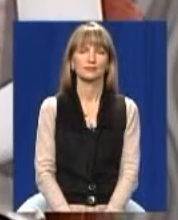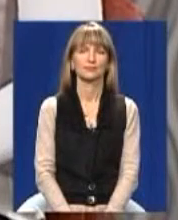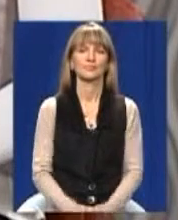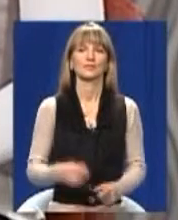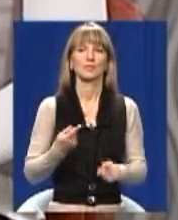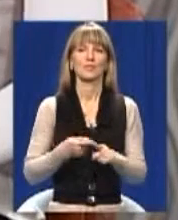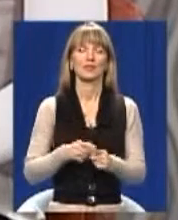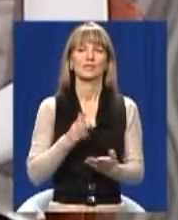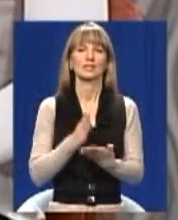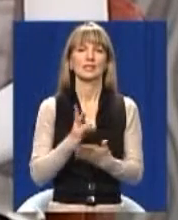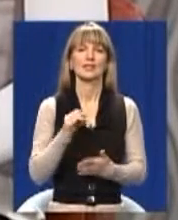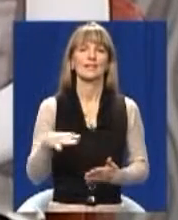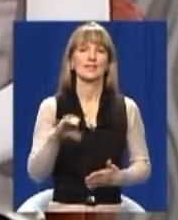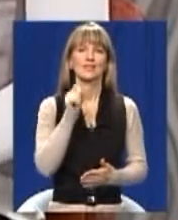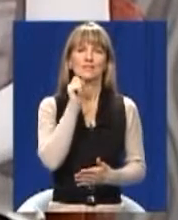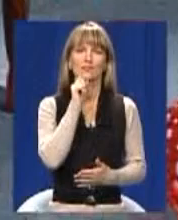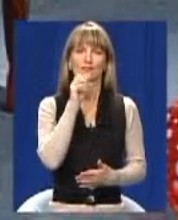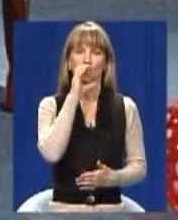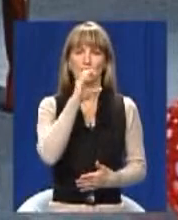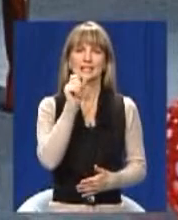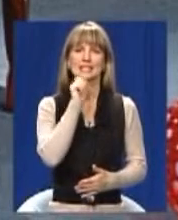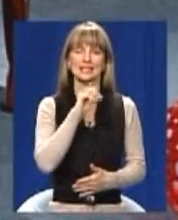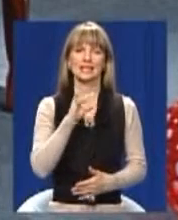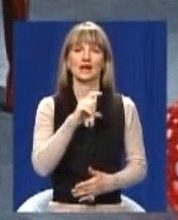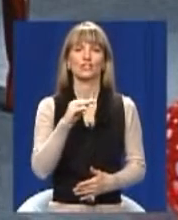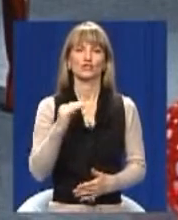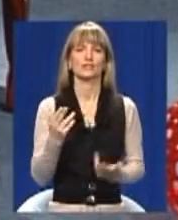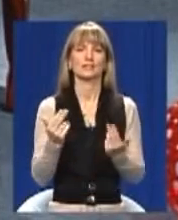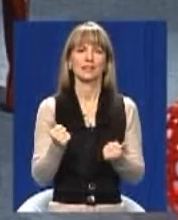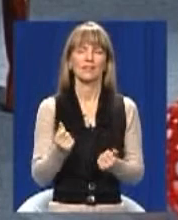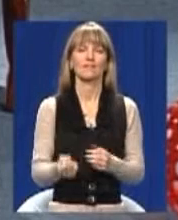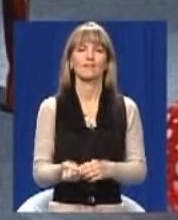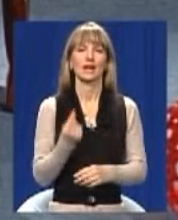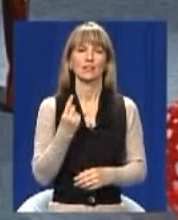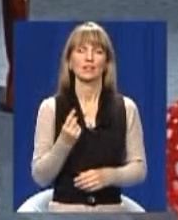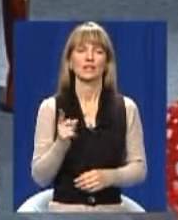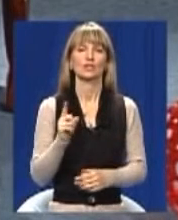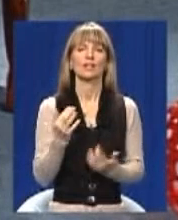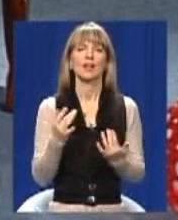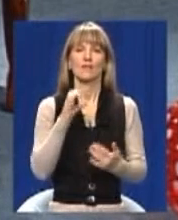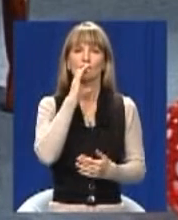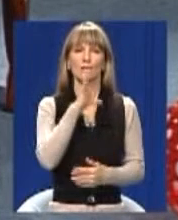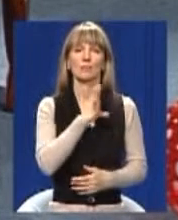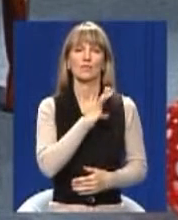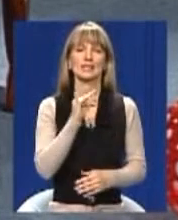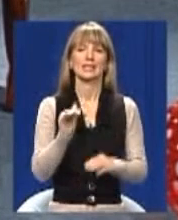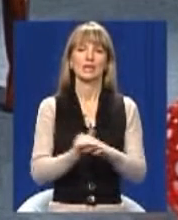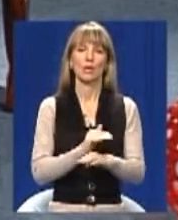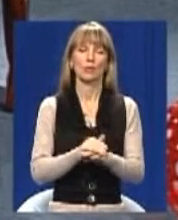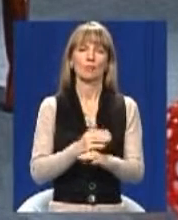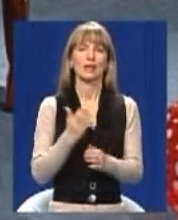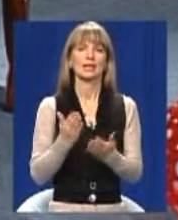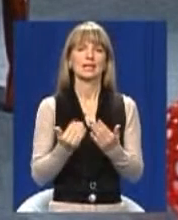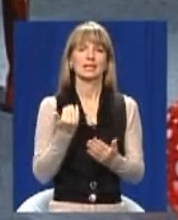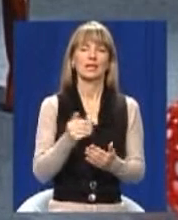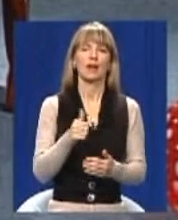Тож, виявляється, не всі вовки злі та хижі, так, Кіра? Так. А виявляється, дуже деякі вовки бувають і добрими. Якщо